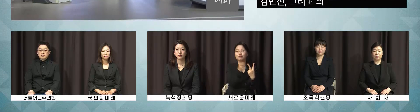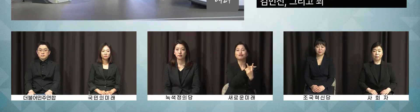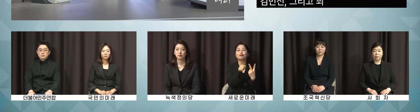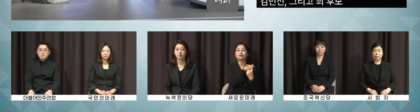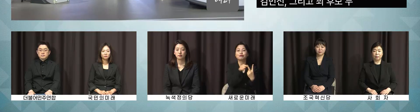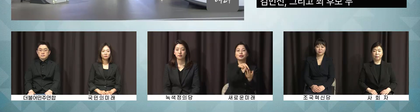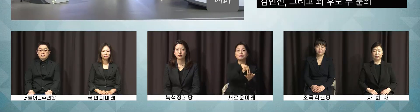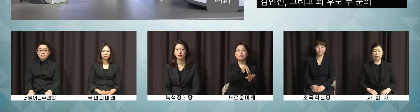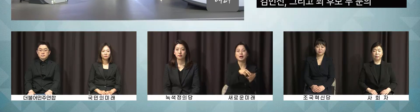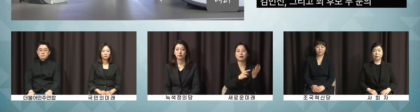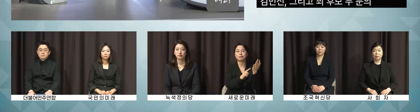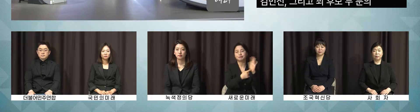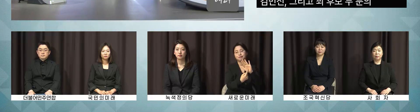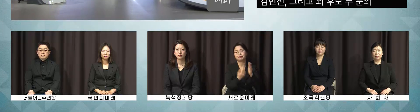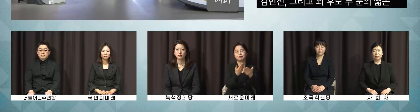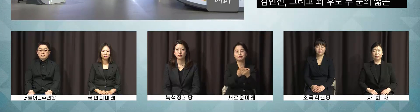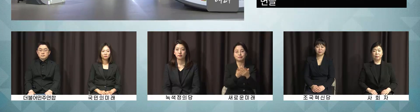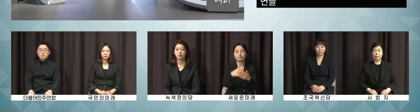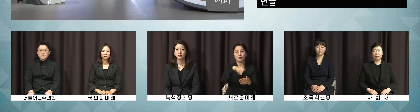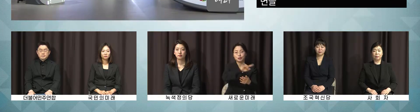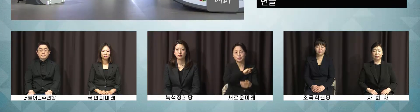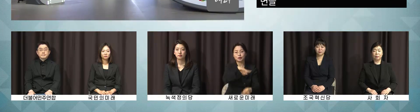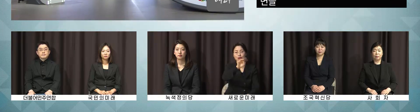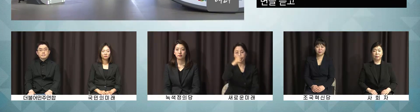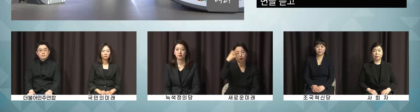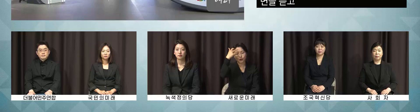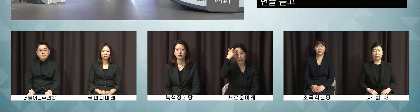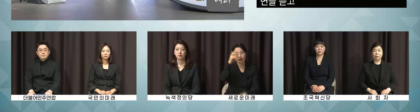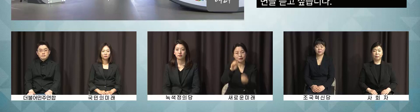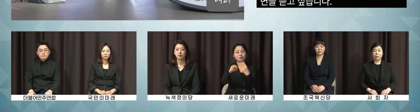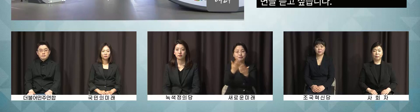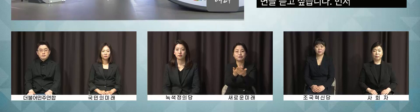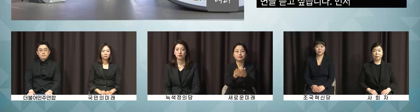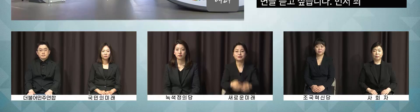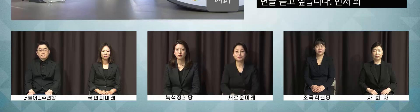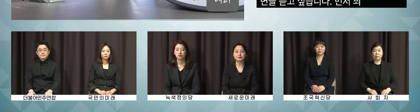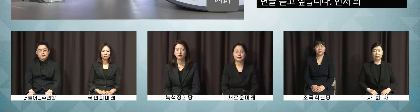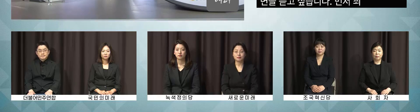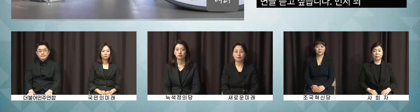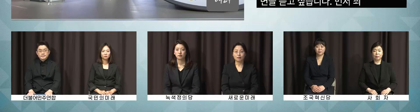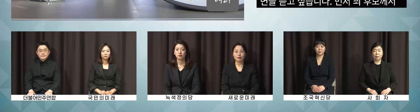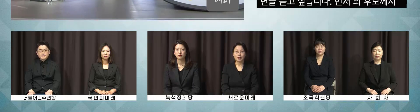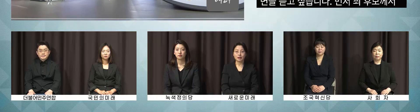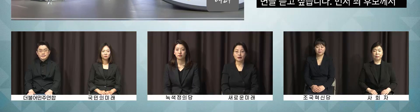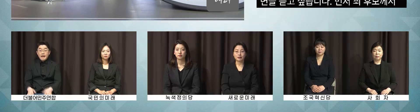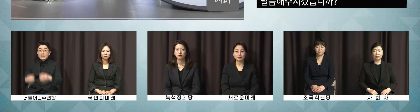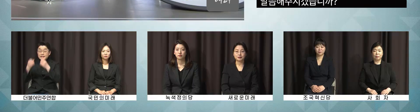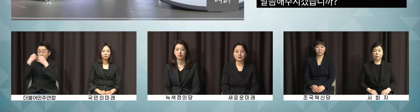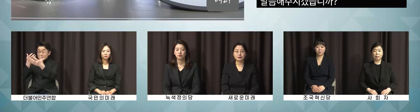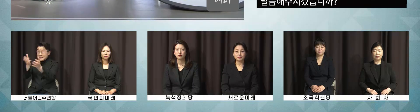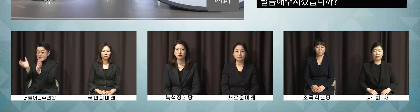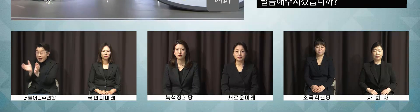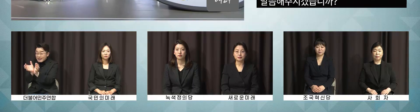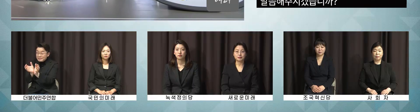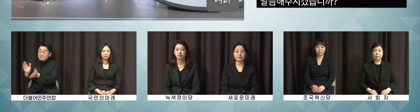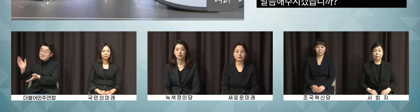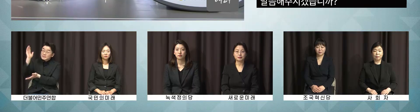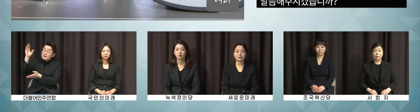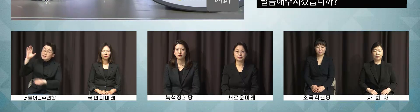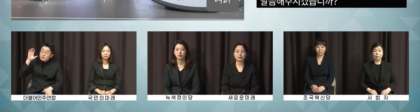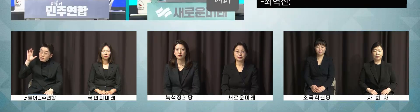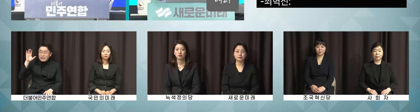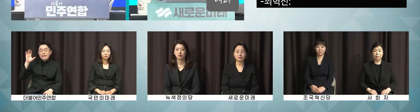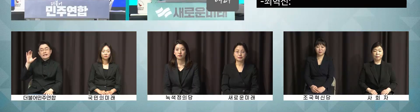짧은 답변을 좀 듣고 싶습니다. 먼저 최 후보님께서 말씀 주시겠습니까? 예, 새로운 미래 우리 후보님께서 그렇게 말씀하시는 것에